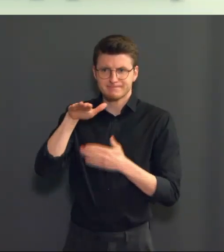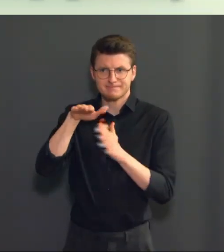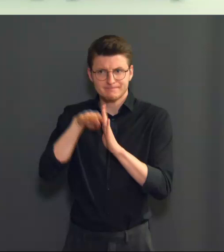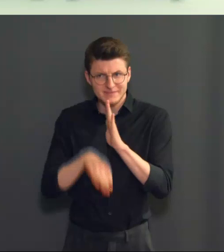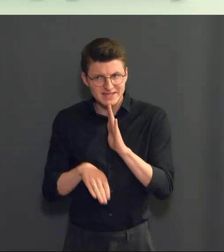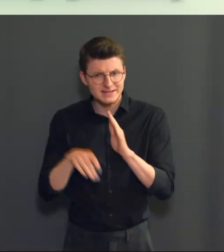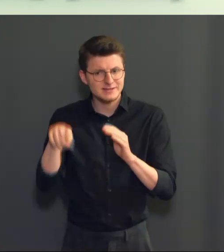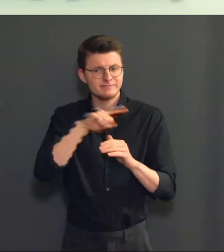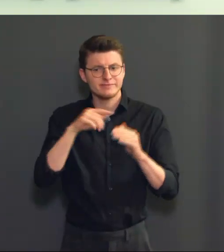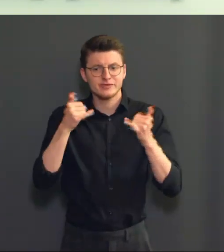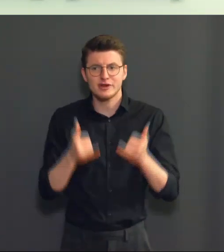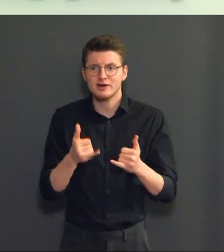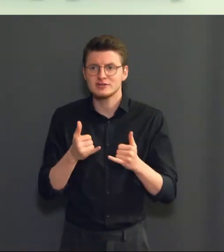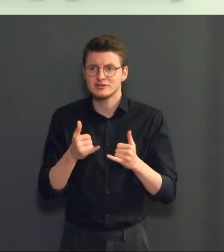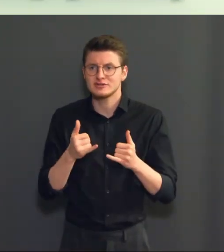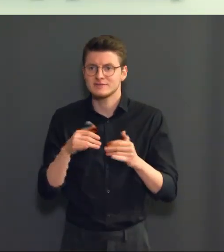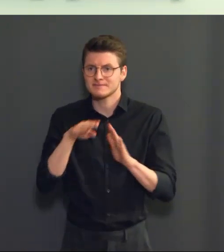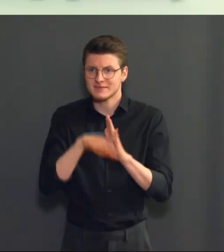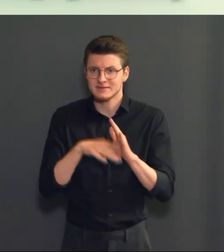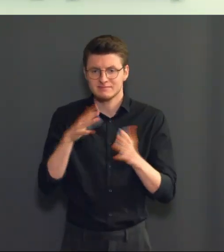met waardes tussen 10 en 12%.